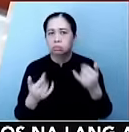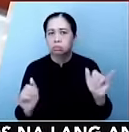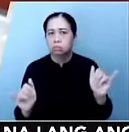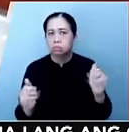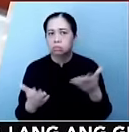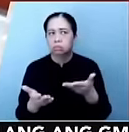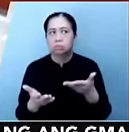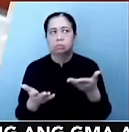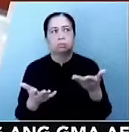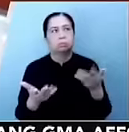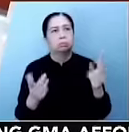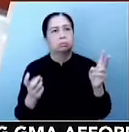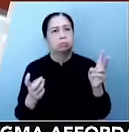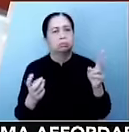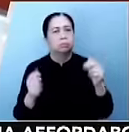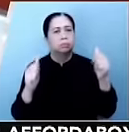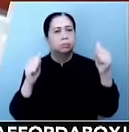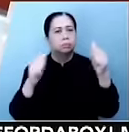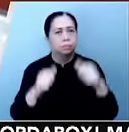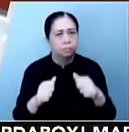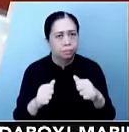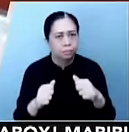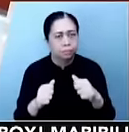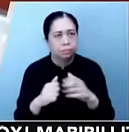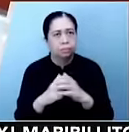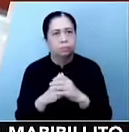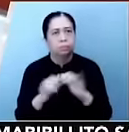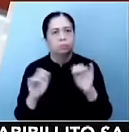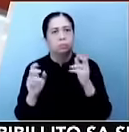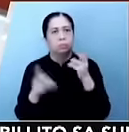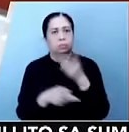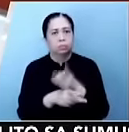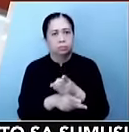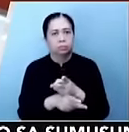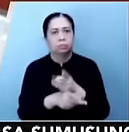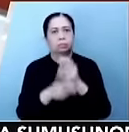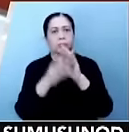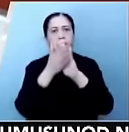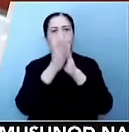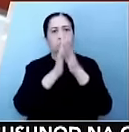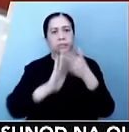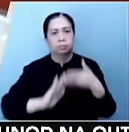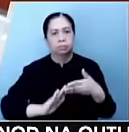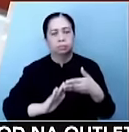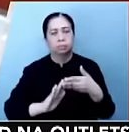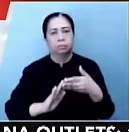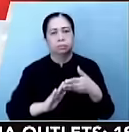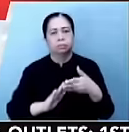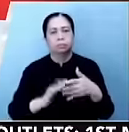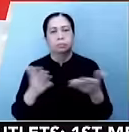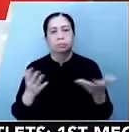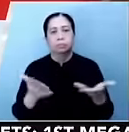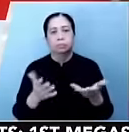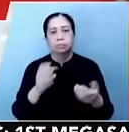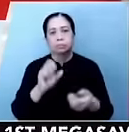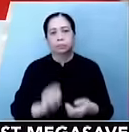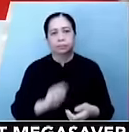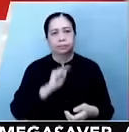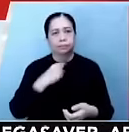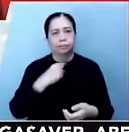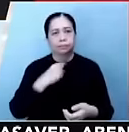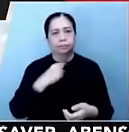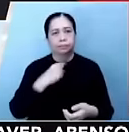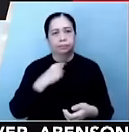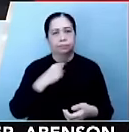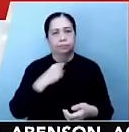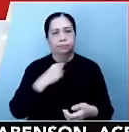an agreement that would keep the peace in the South China Sea. Sabi niya, sa